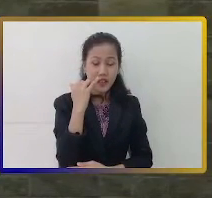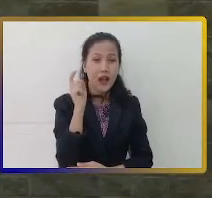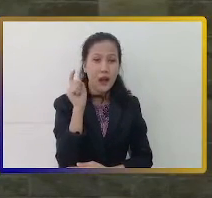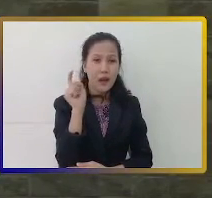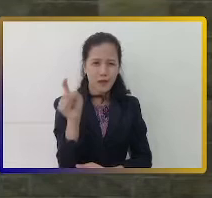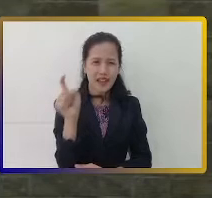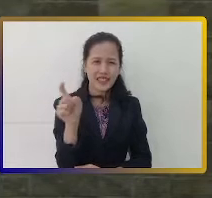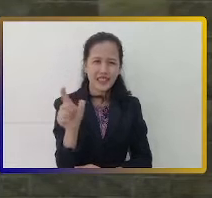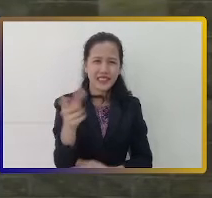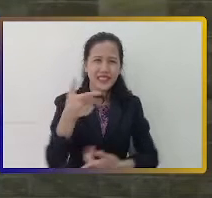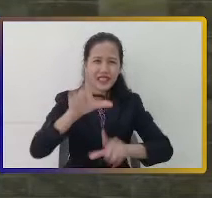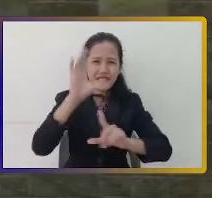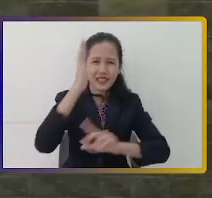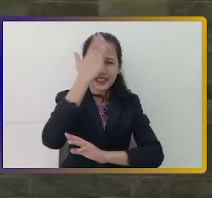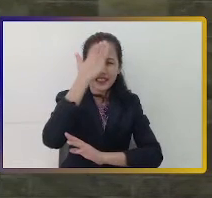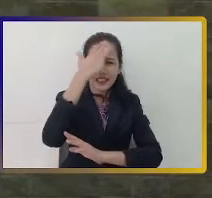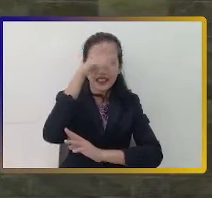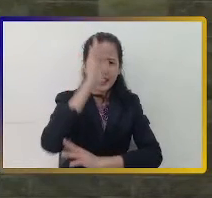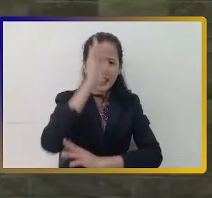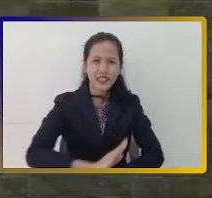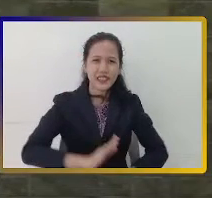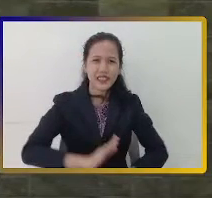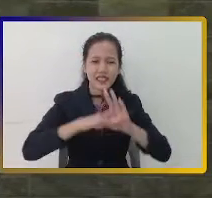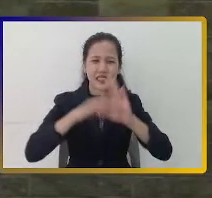Panginoon sa buhay po natin, sa ating pong family?